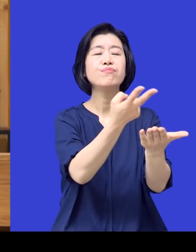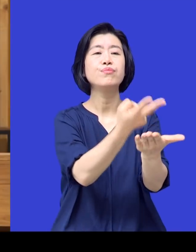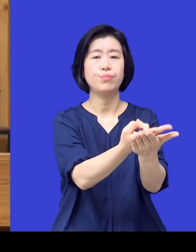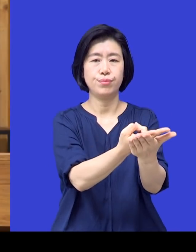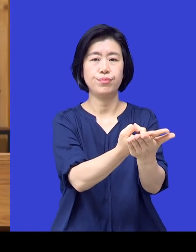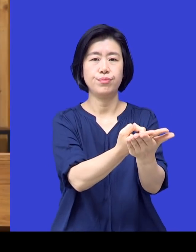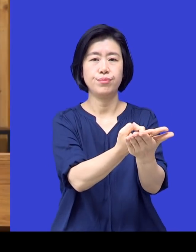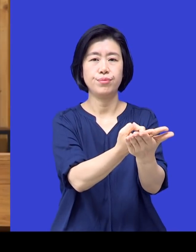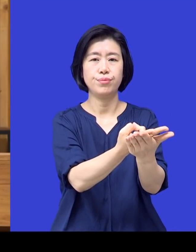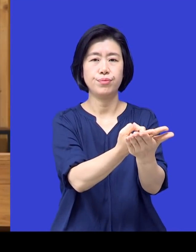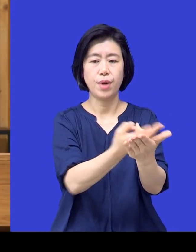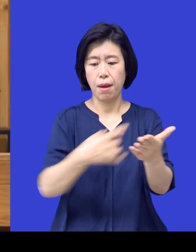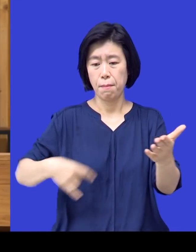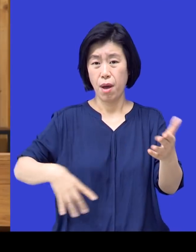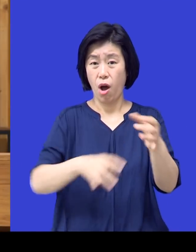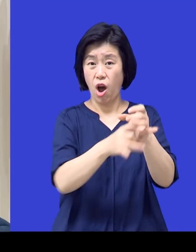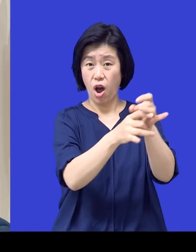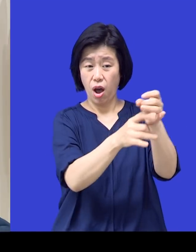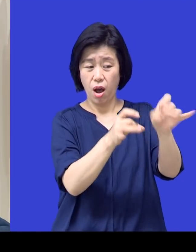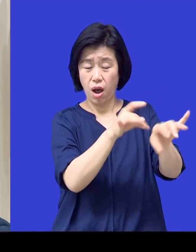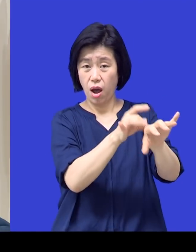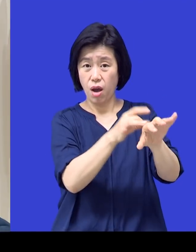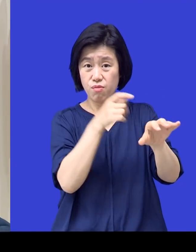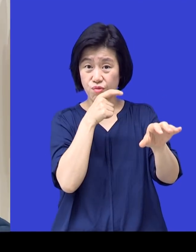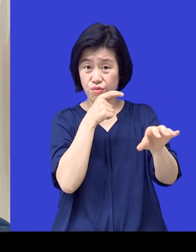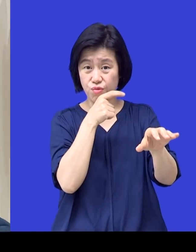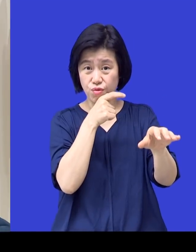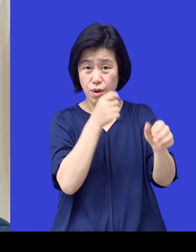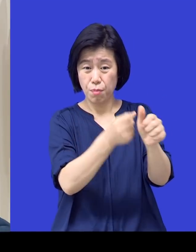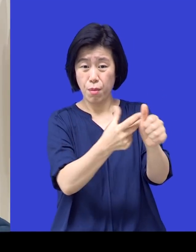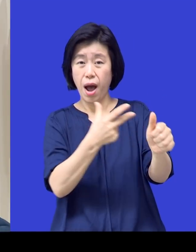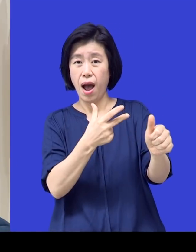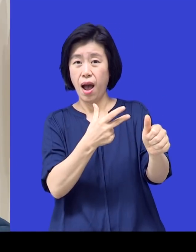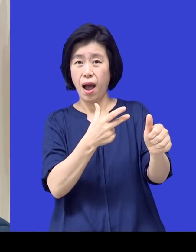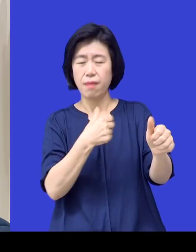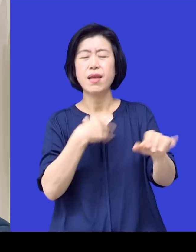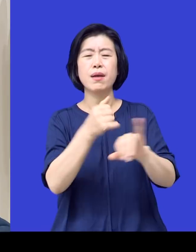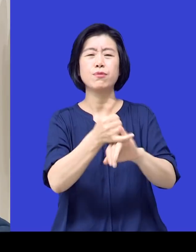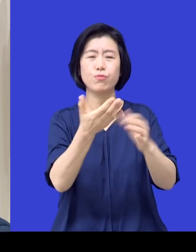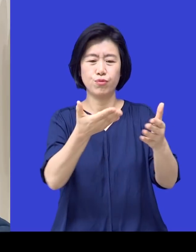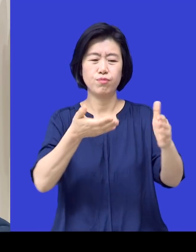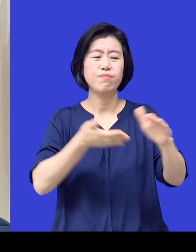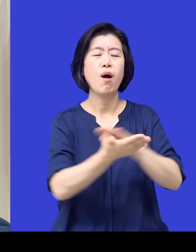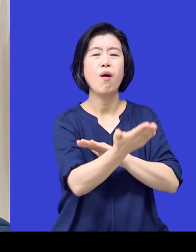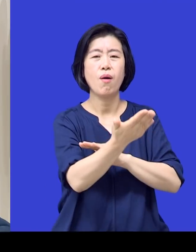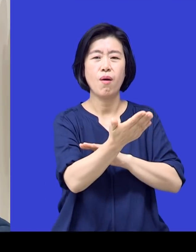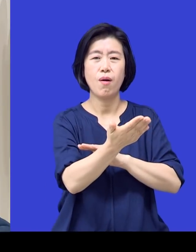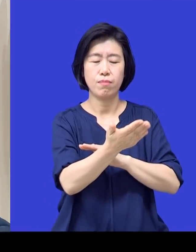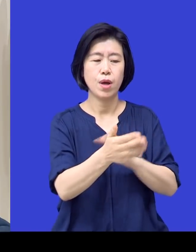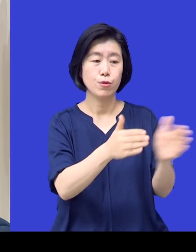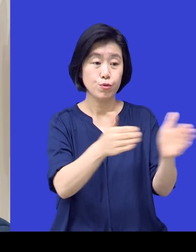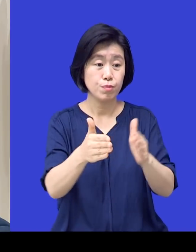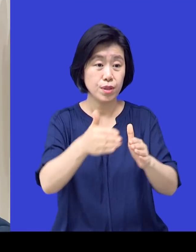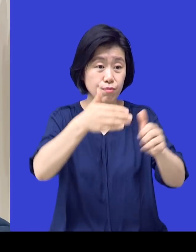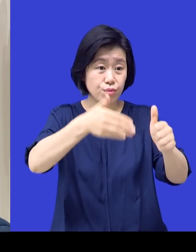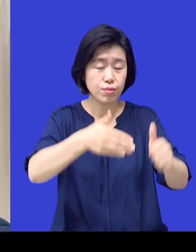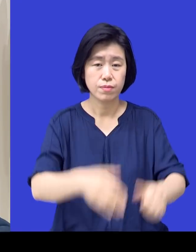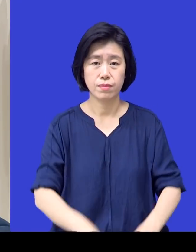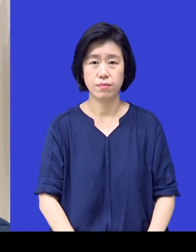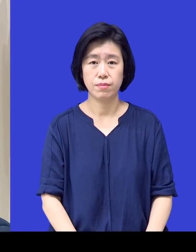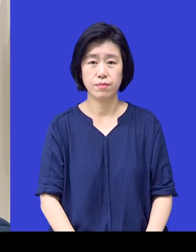달라. 그리고 나서 그 엄마한테 편지를 썼어요. 그러니까 부끄러운